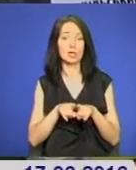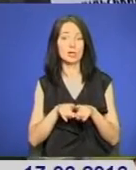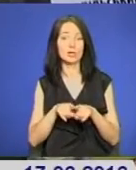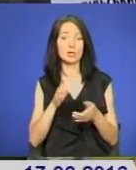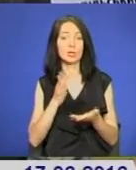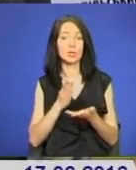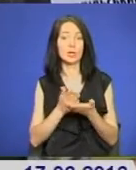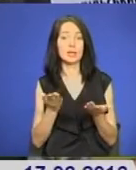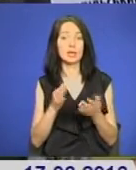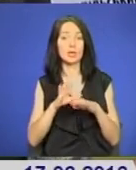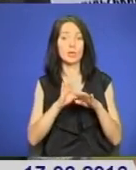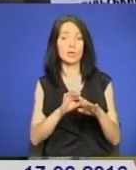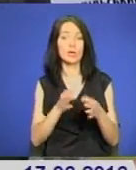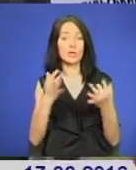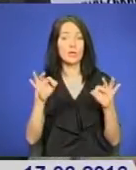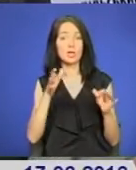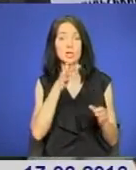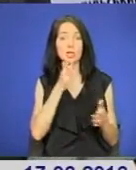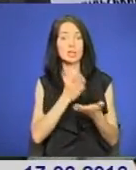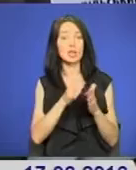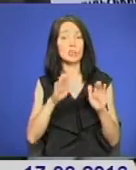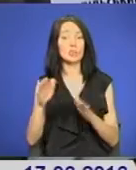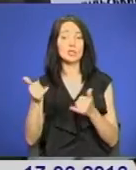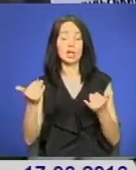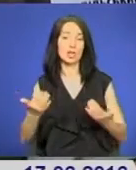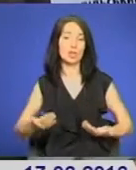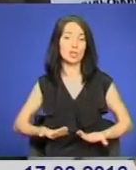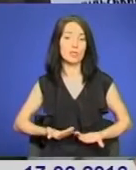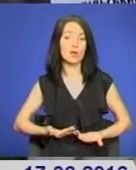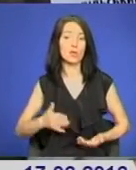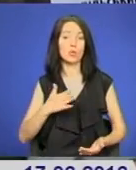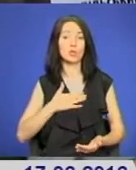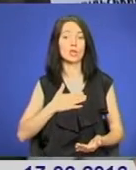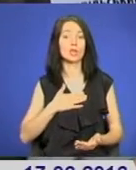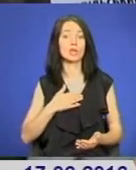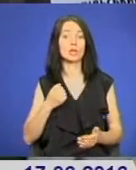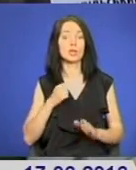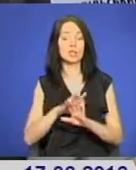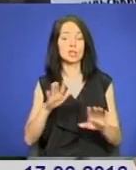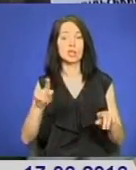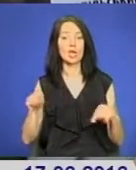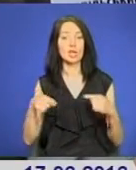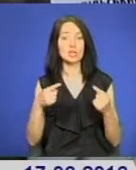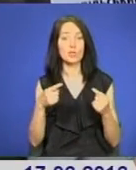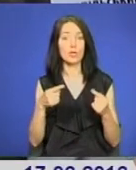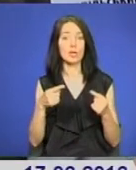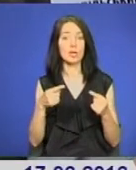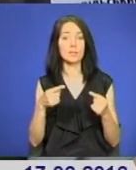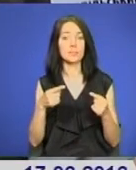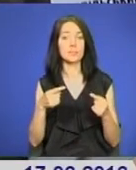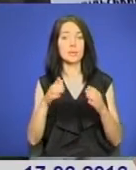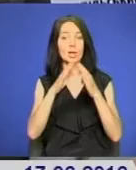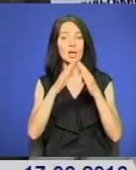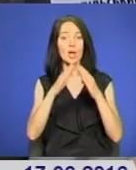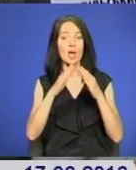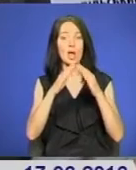має де провести дозвілля. Є місця для проживання. У нашій частині створений казарм,